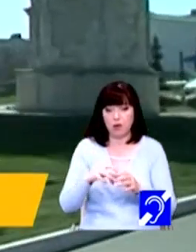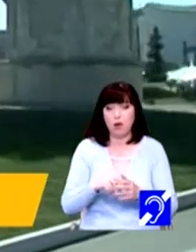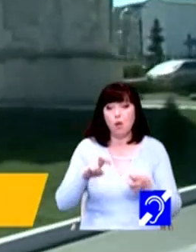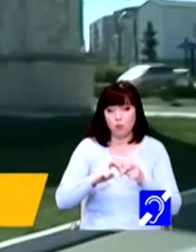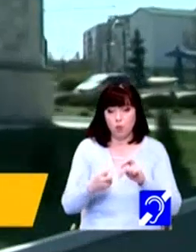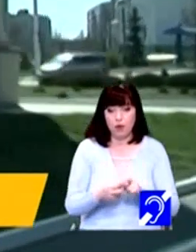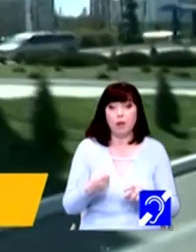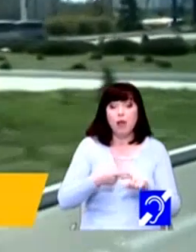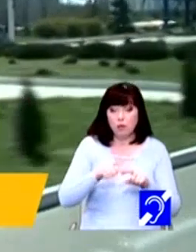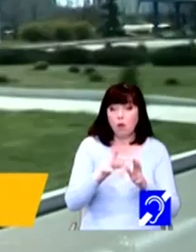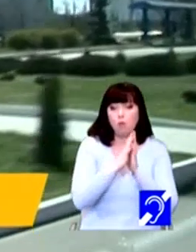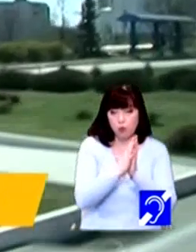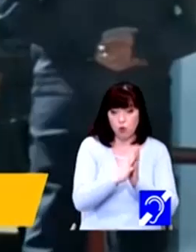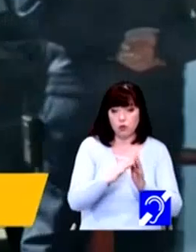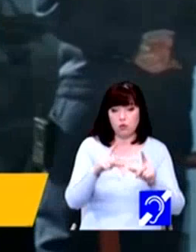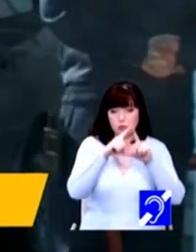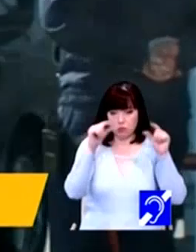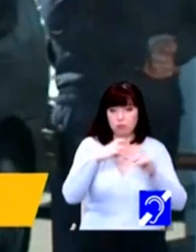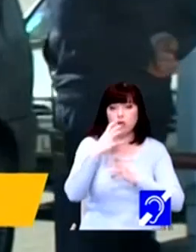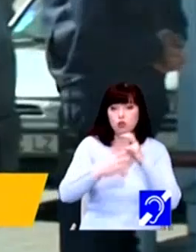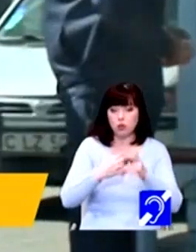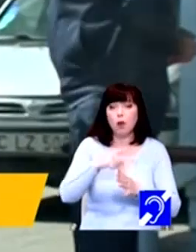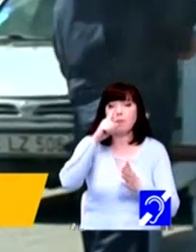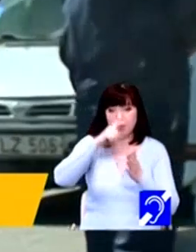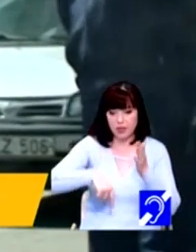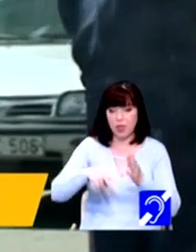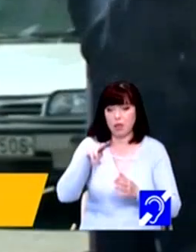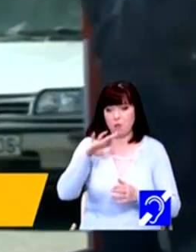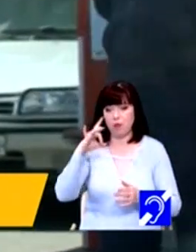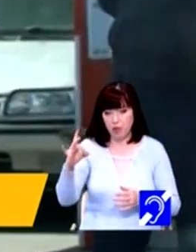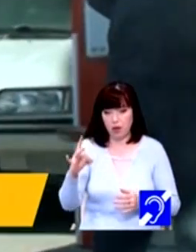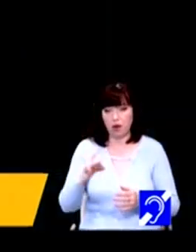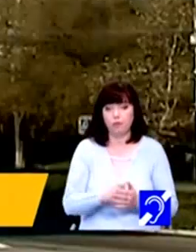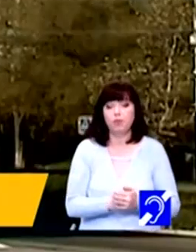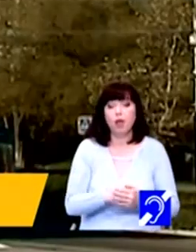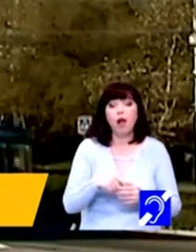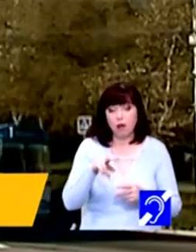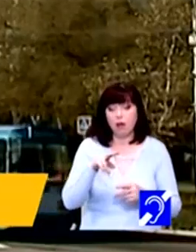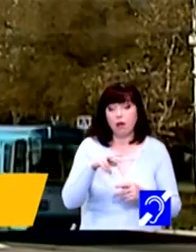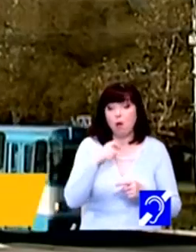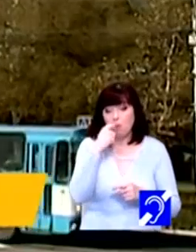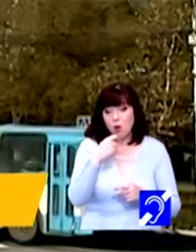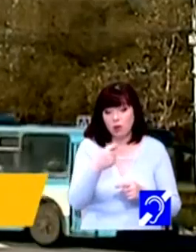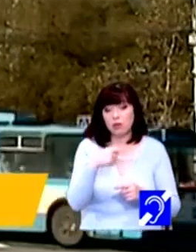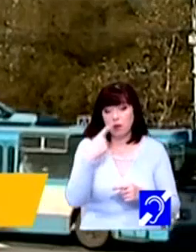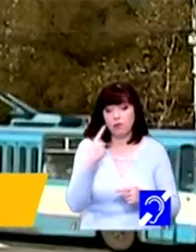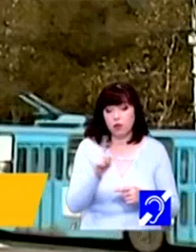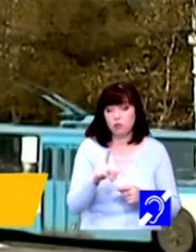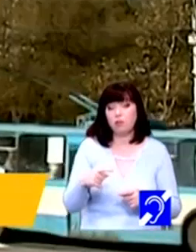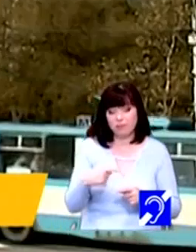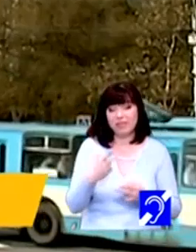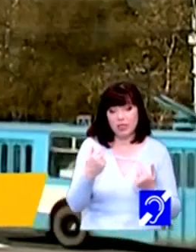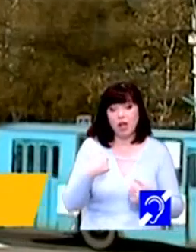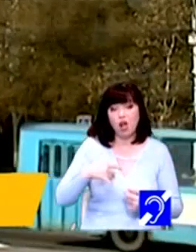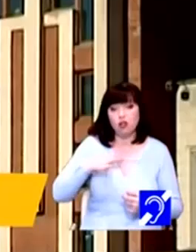de la Tiraspol cere instituțiilor internaționale recunoașterea regiunii transnistrene. Analiștii politici susțin că era de așteptat o